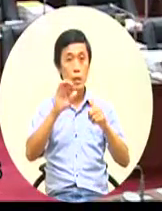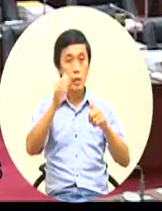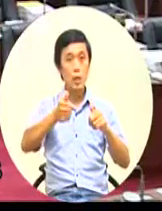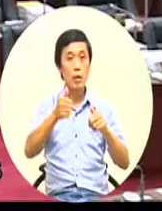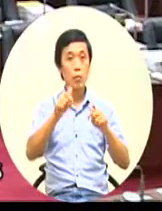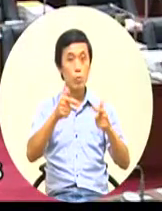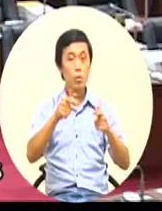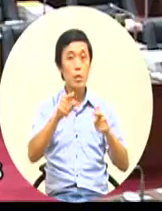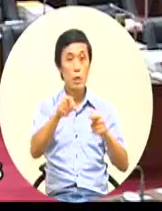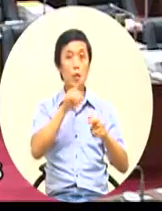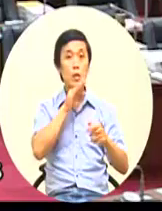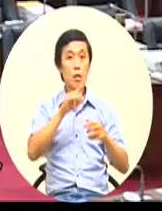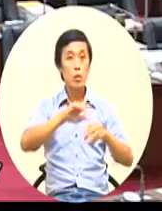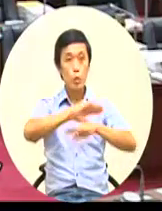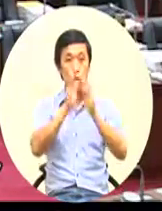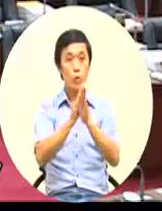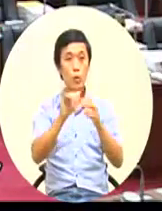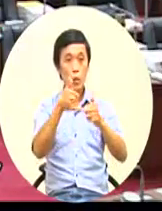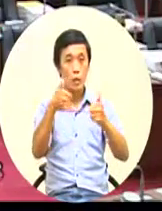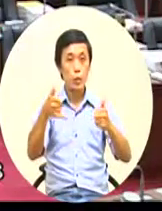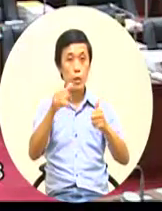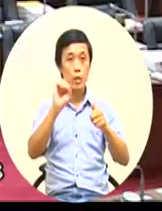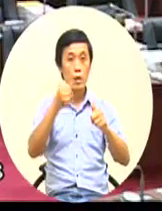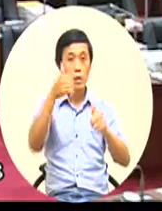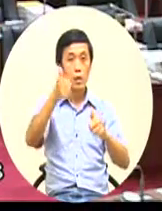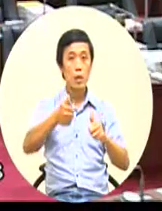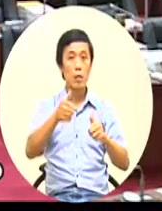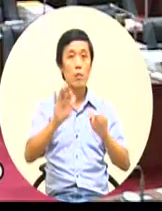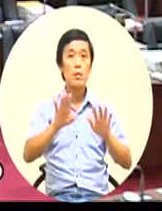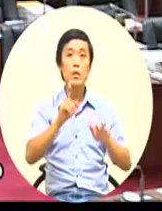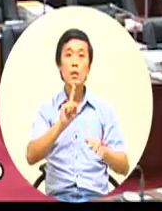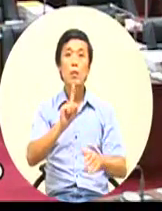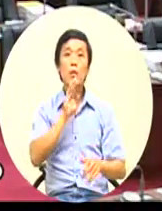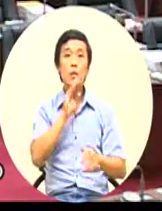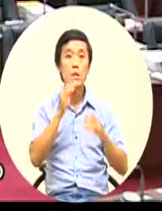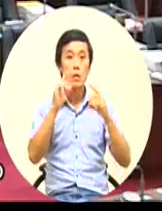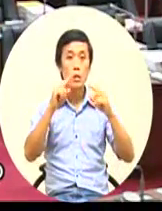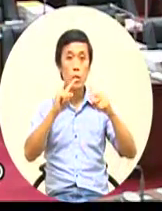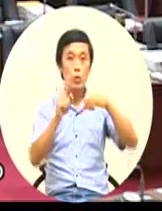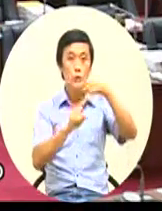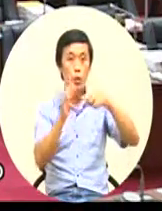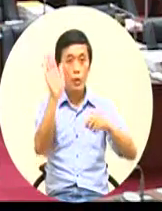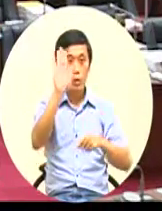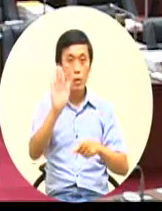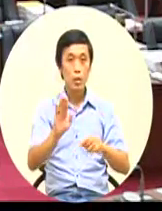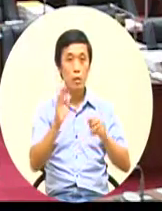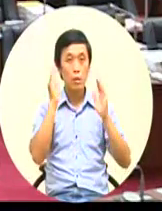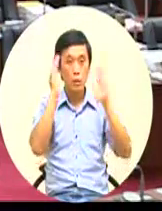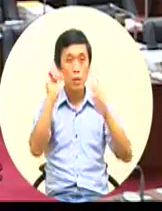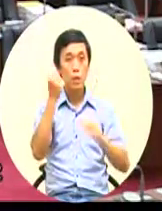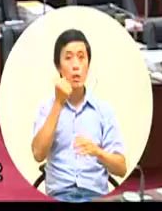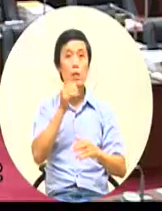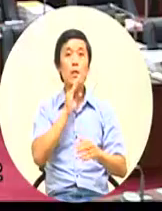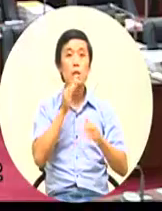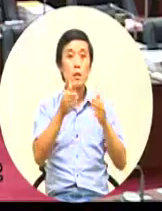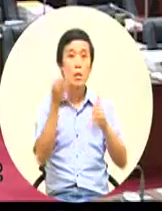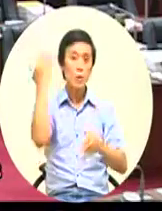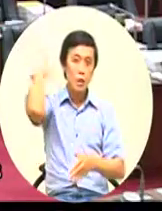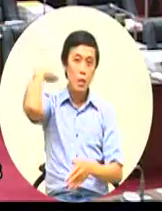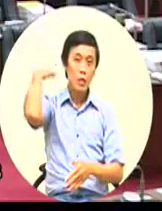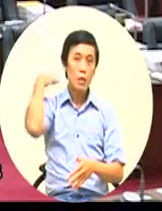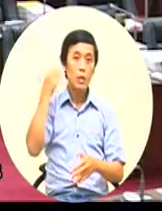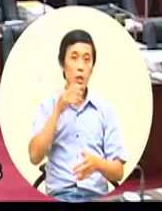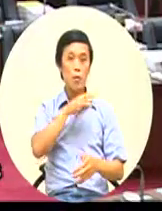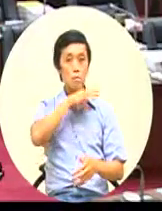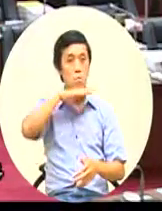长。要谈转型正义，那我们就来认真谈。什么叫做转型正义呢？就是在处理过去威权时代不法或不当的行